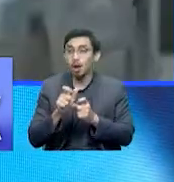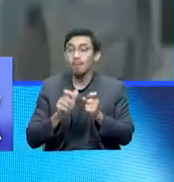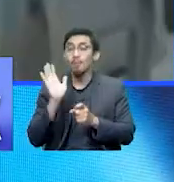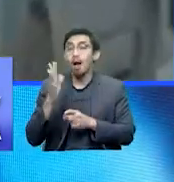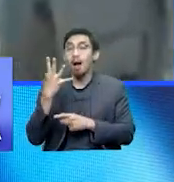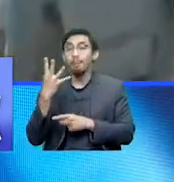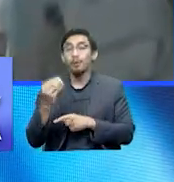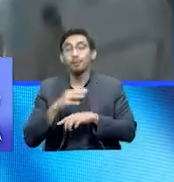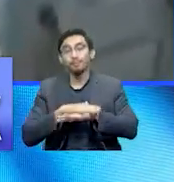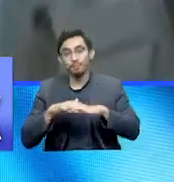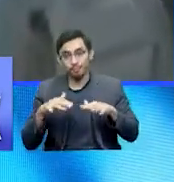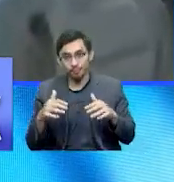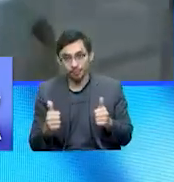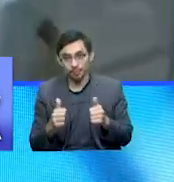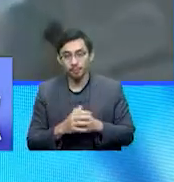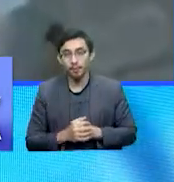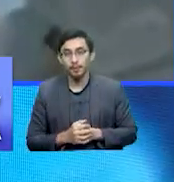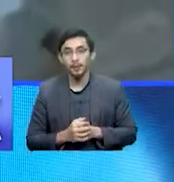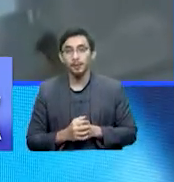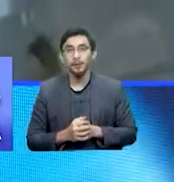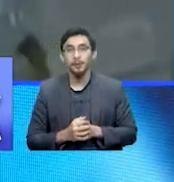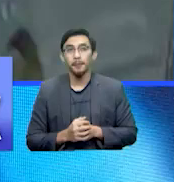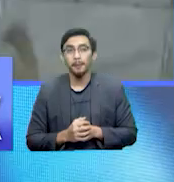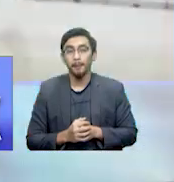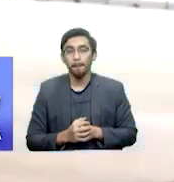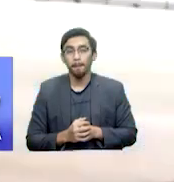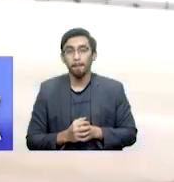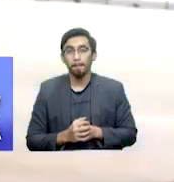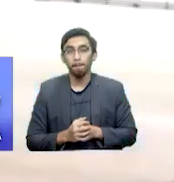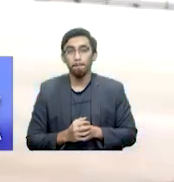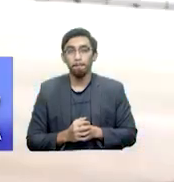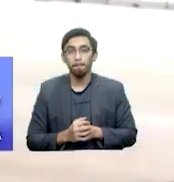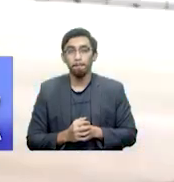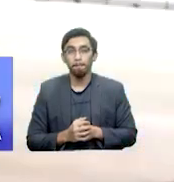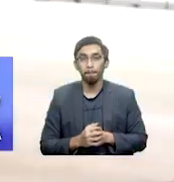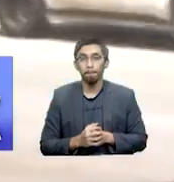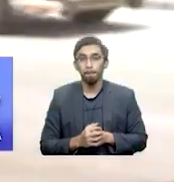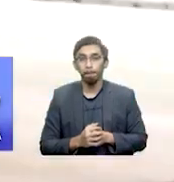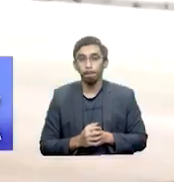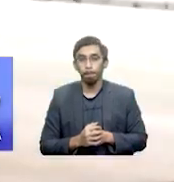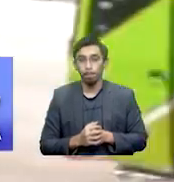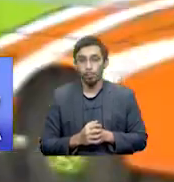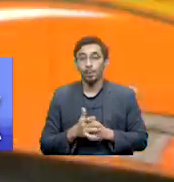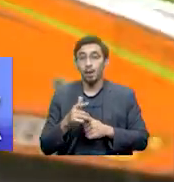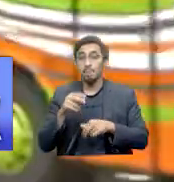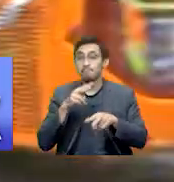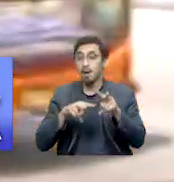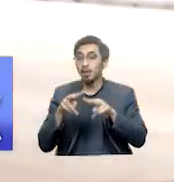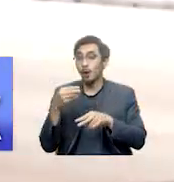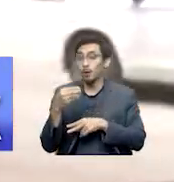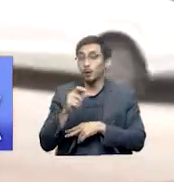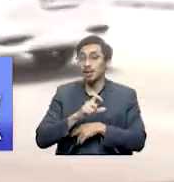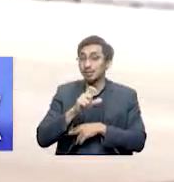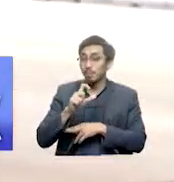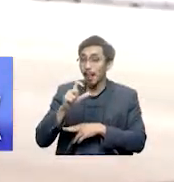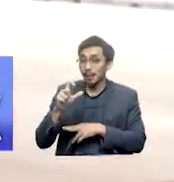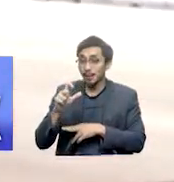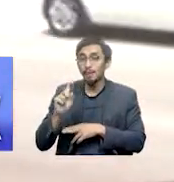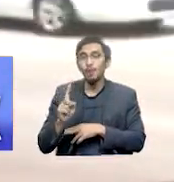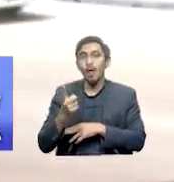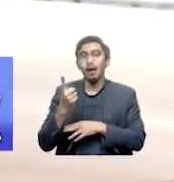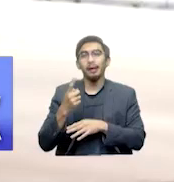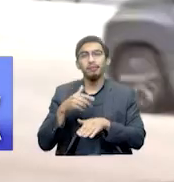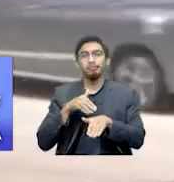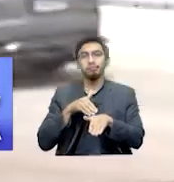bagi para pengemudi maupun yang melakukan perjalanan mudik. Selain kepadatan yang terpantau di ruas tol Cipali, hal ini juga sama terjadi